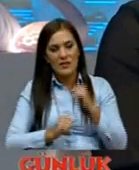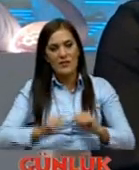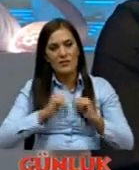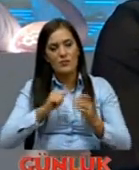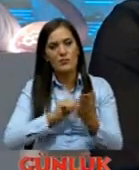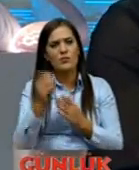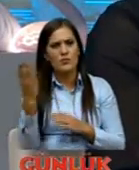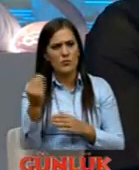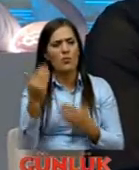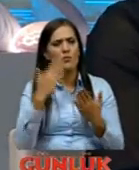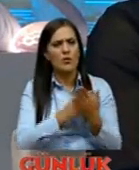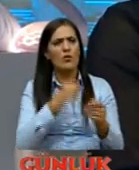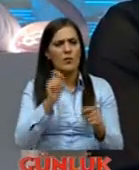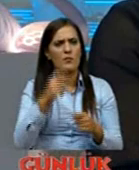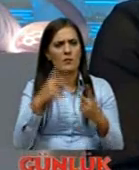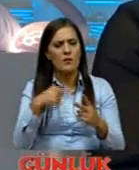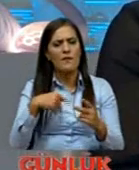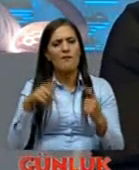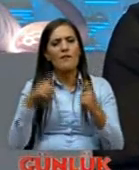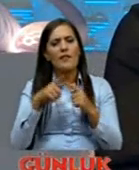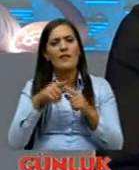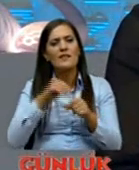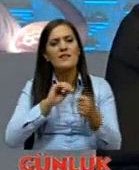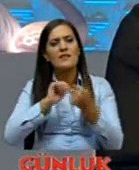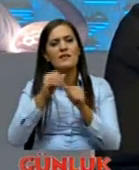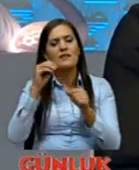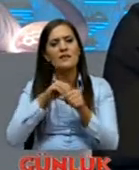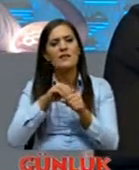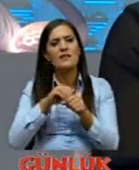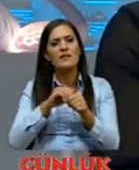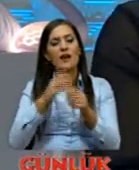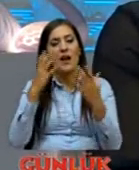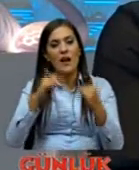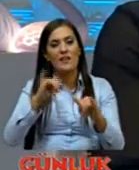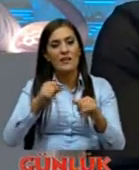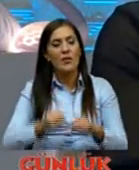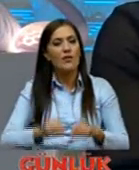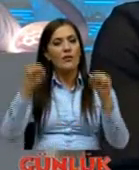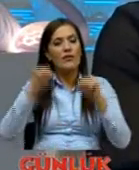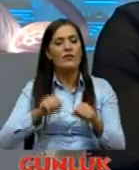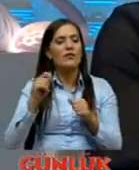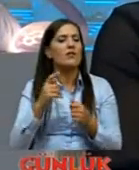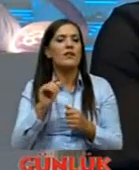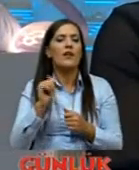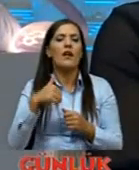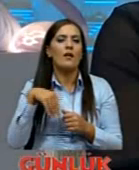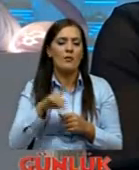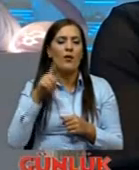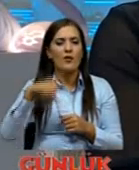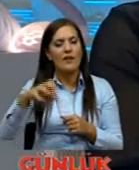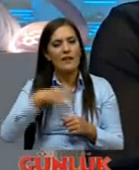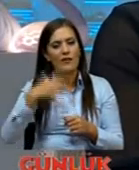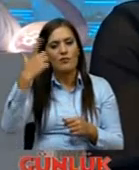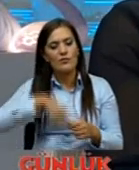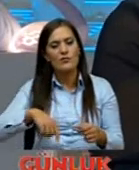program yaptırılabilir. Fitness'ta illaki ağır kilolar altında çalışmaları gerekmiyor. Çünkü onların